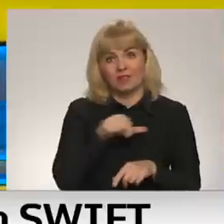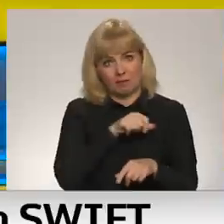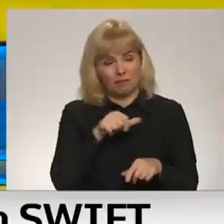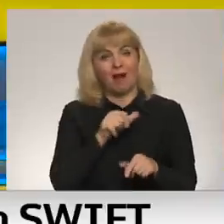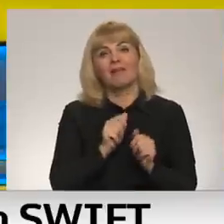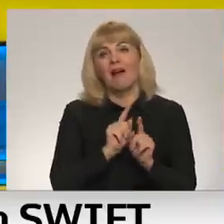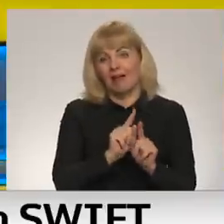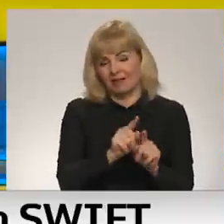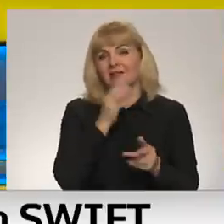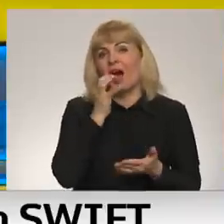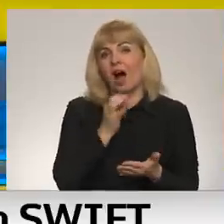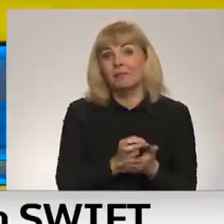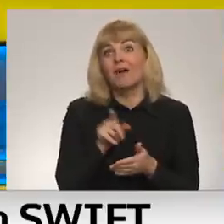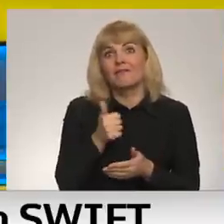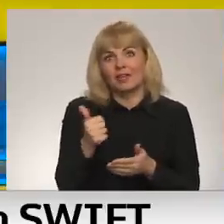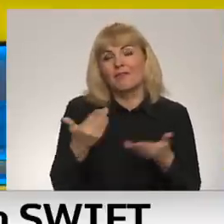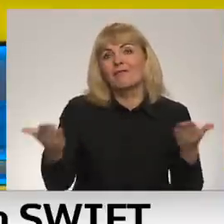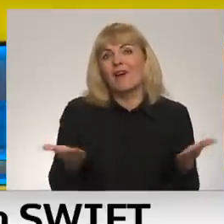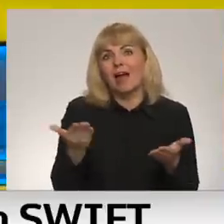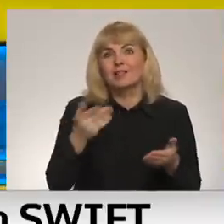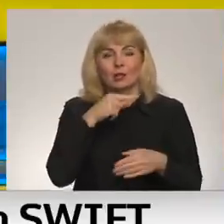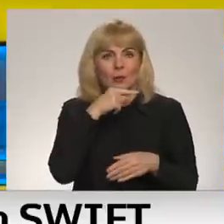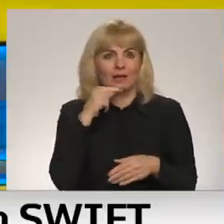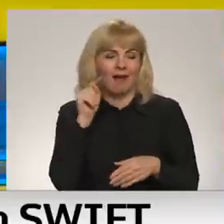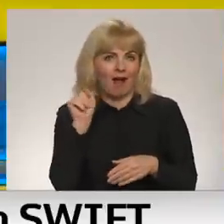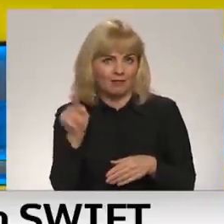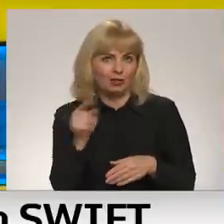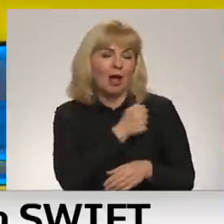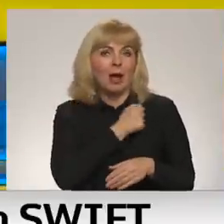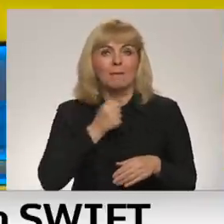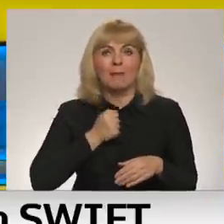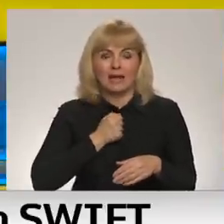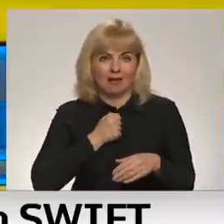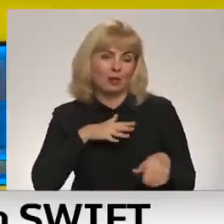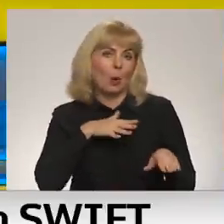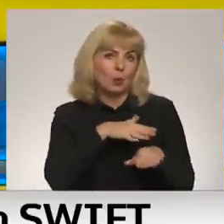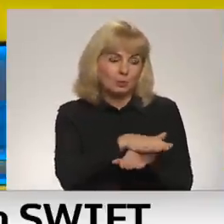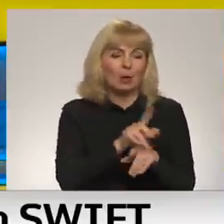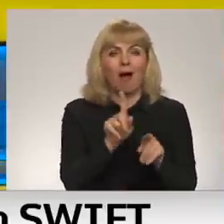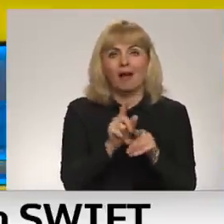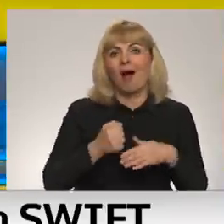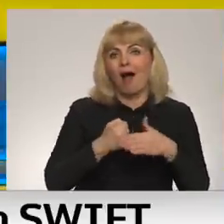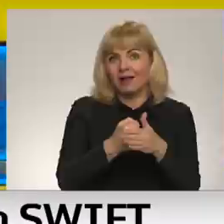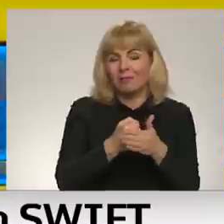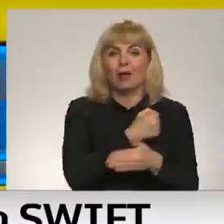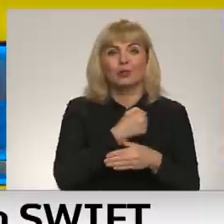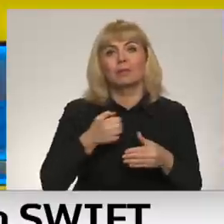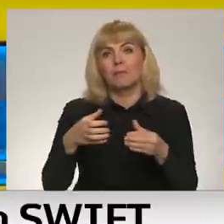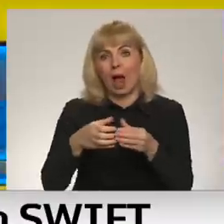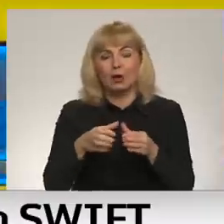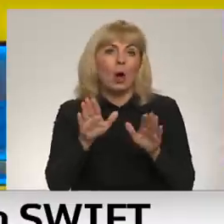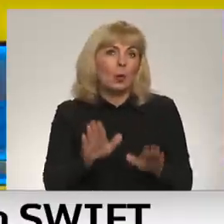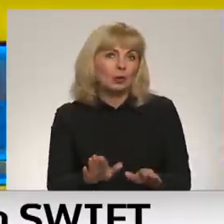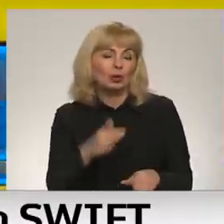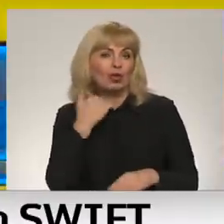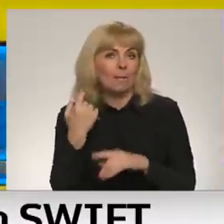kas īstenībā veicina Krievijas militāro intervenciju, gan atbalstot spēku uzturēšanu